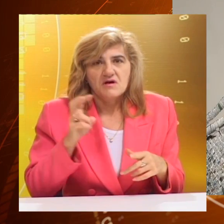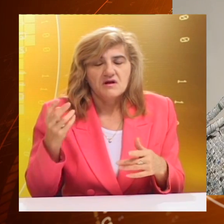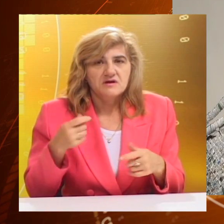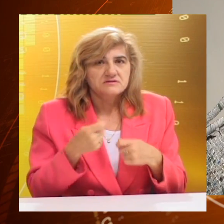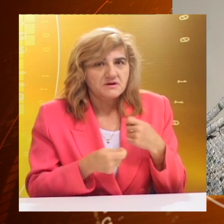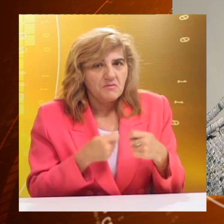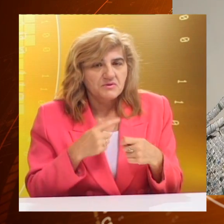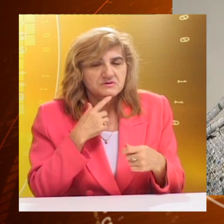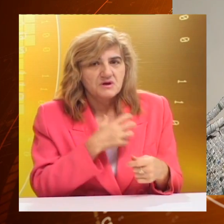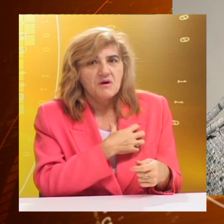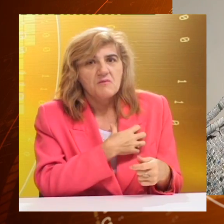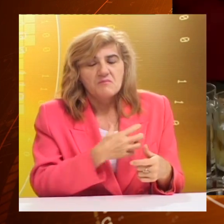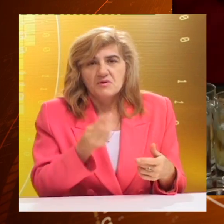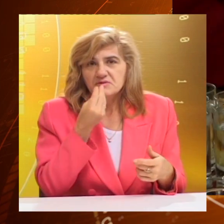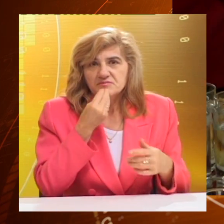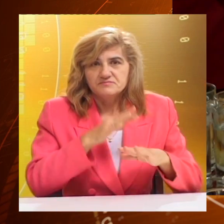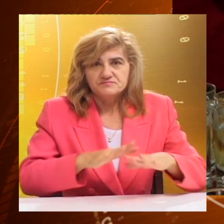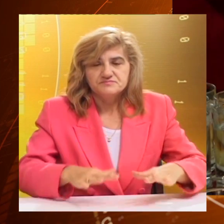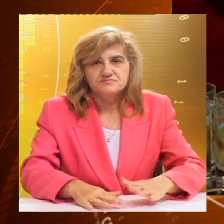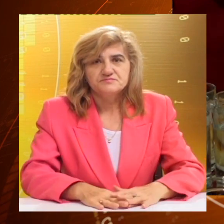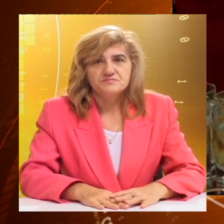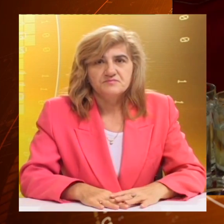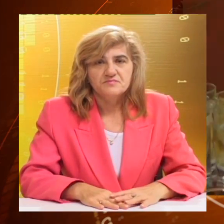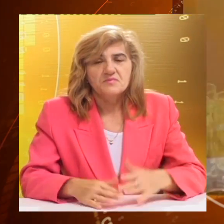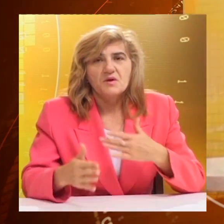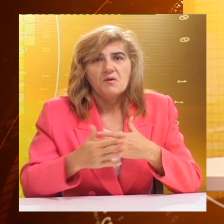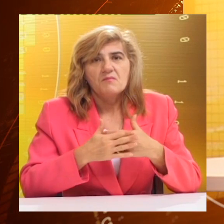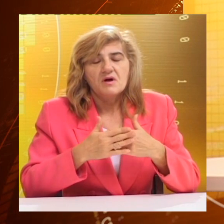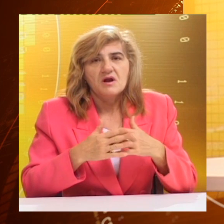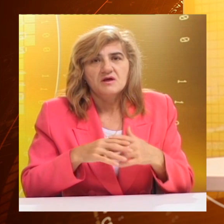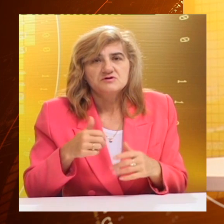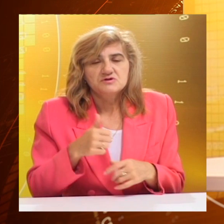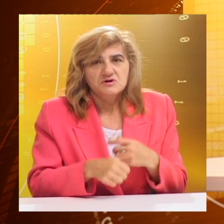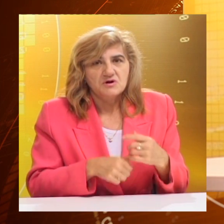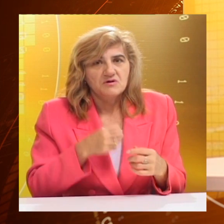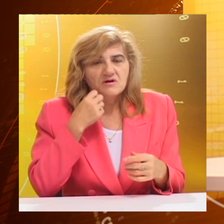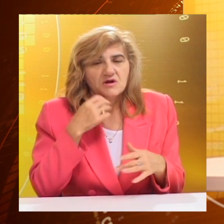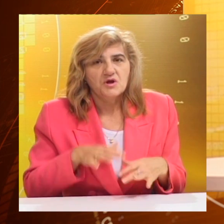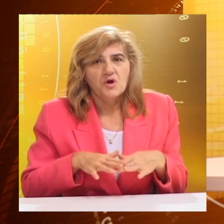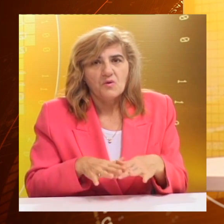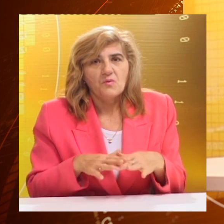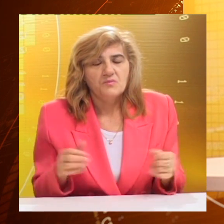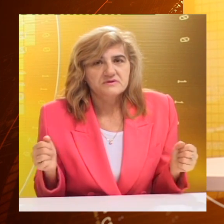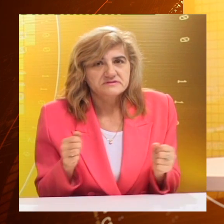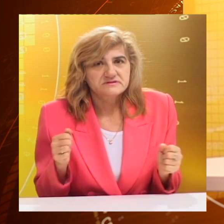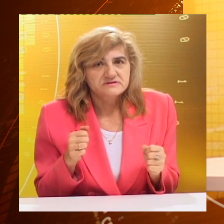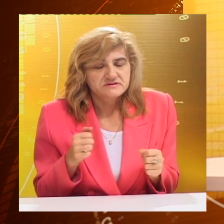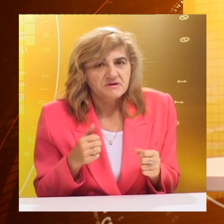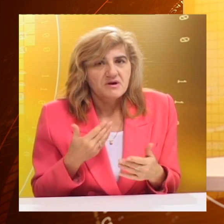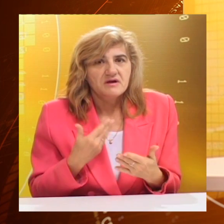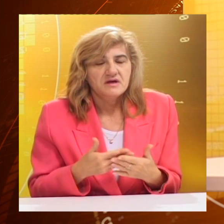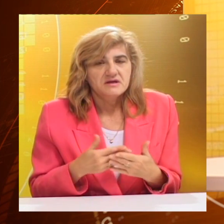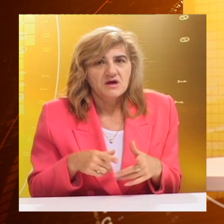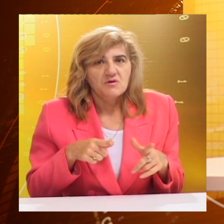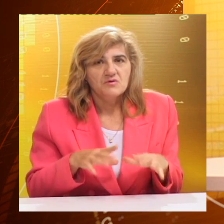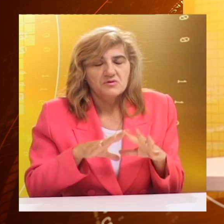upriličeni raznim kulturno-umetničkim programima i bogatom trpezom. Bližimo se sezoni kada mnogi naši sugrađani kisele kupus. Naučno